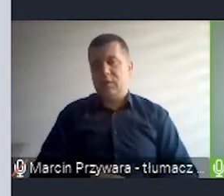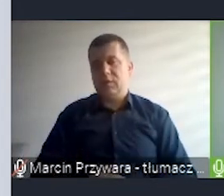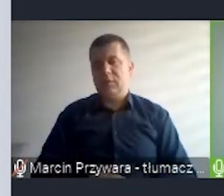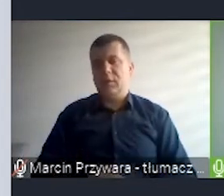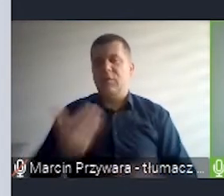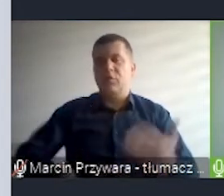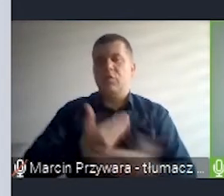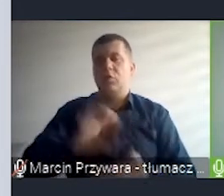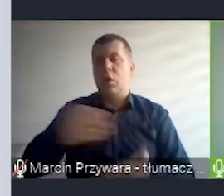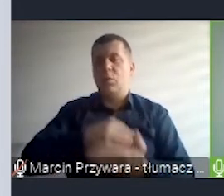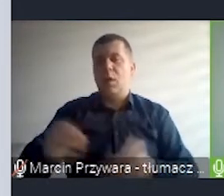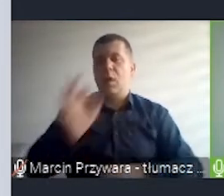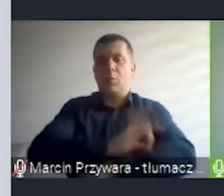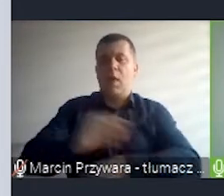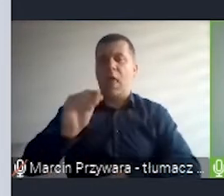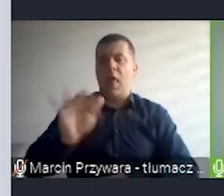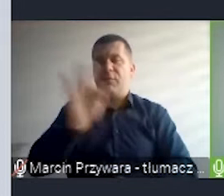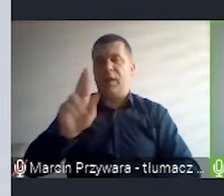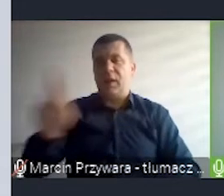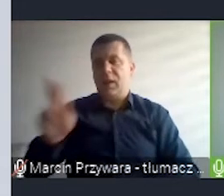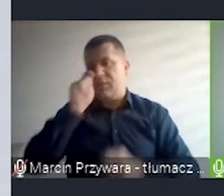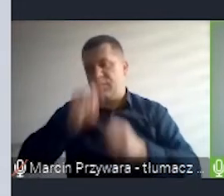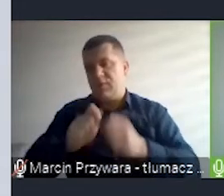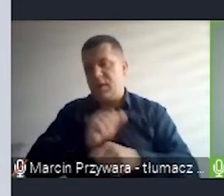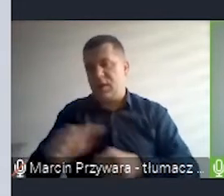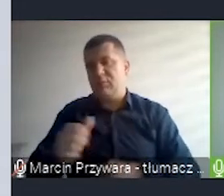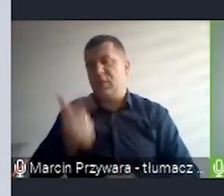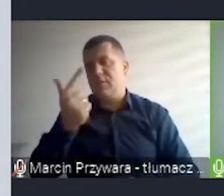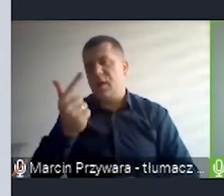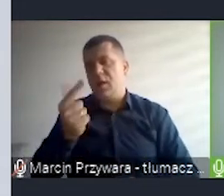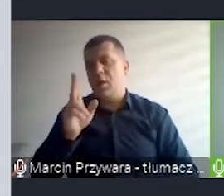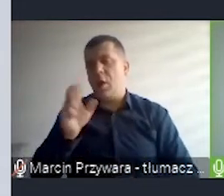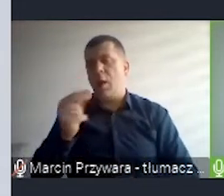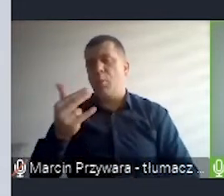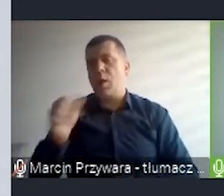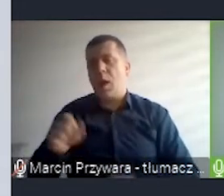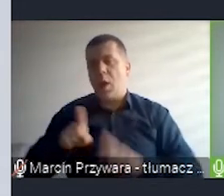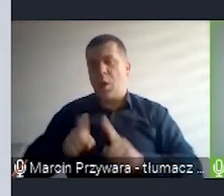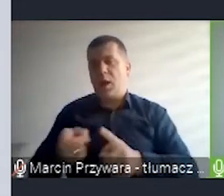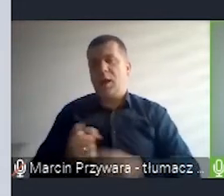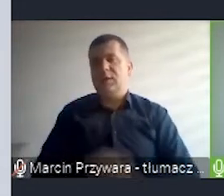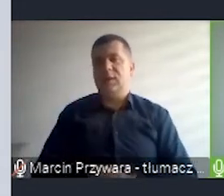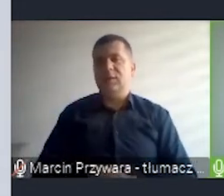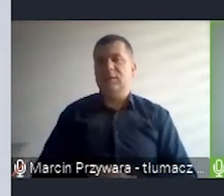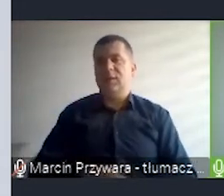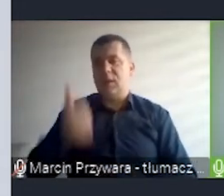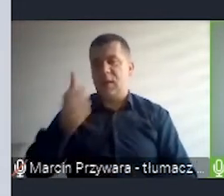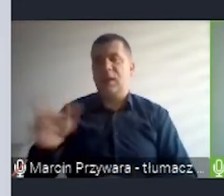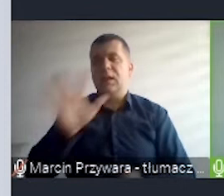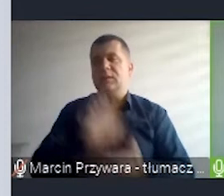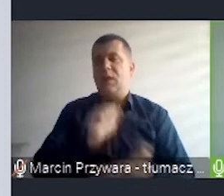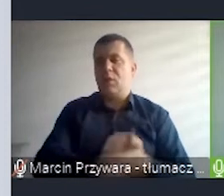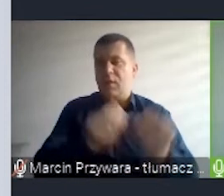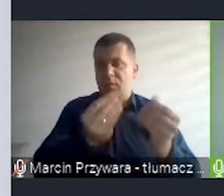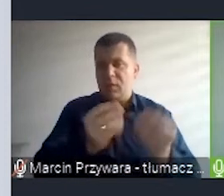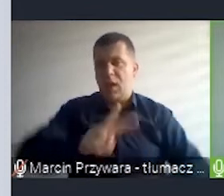Wnioski o płatność w projektach FRR-u weryfikowane są zwykle przez dwie komórki organizacyjne, jedną zajmującą się finansami,